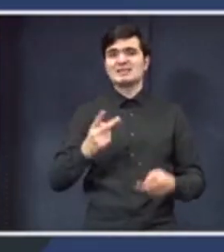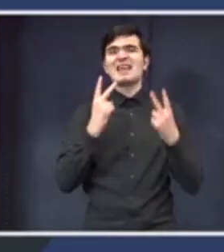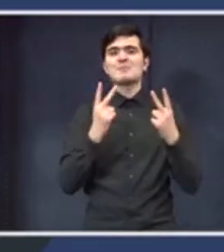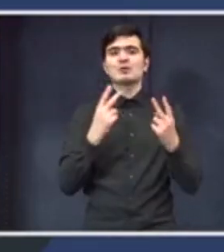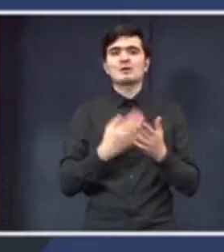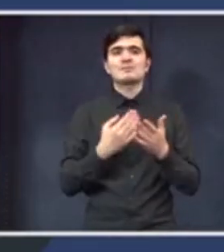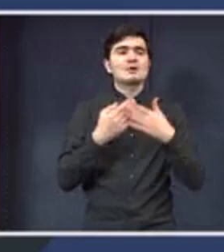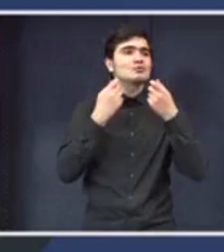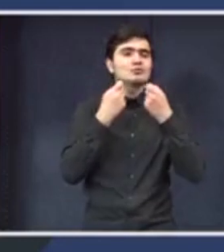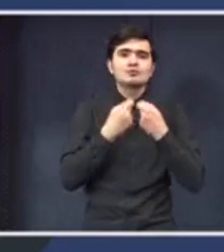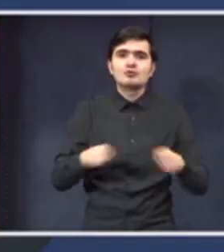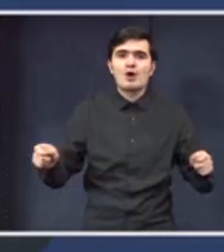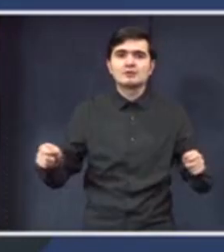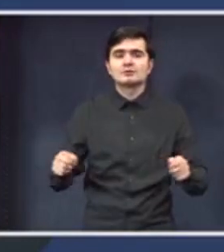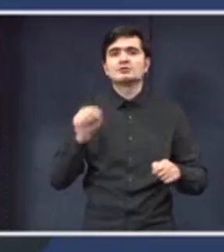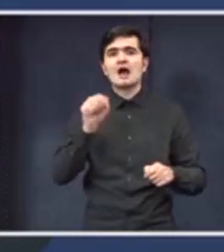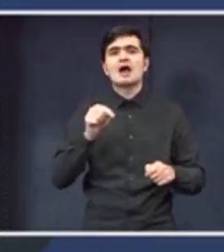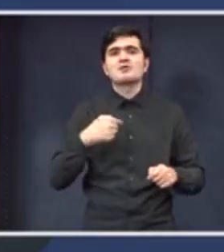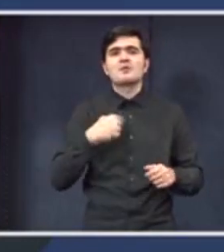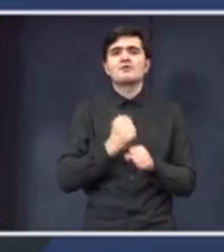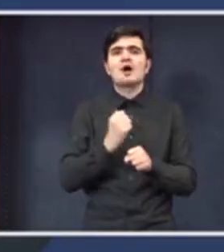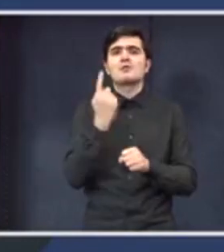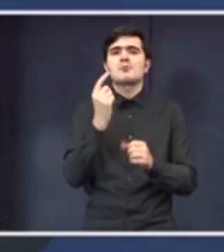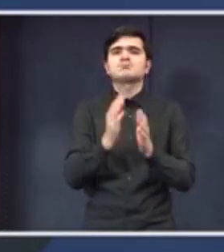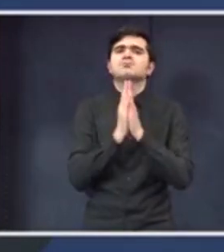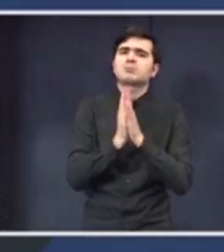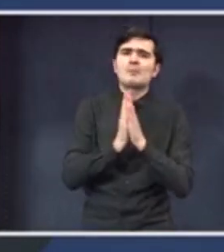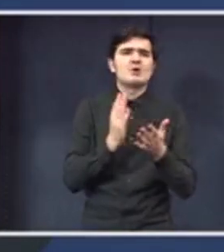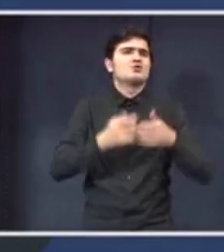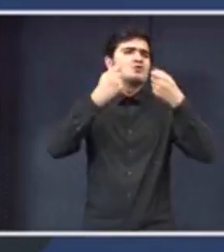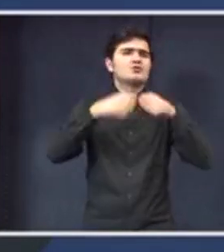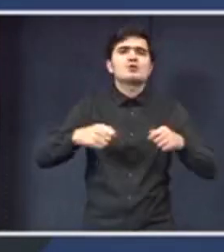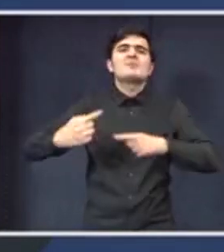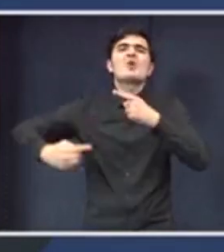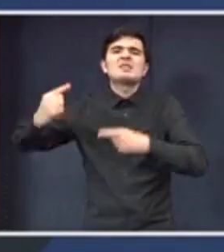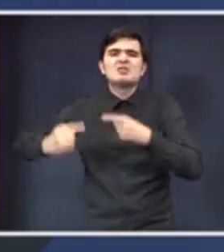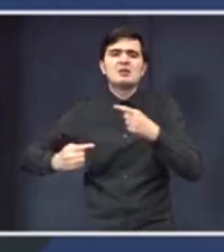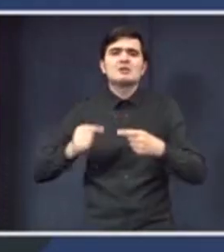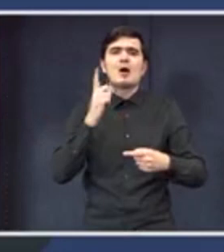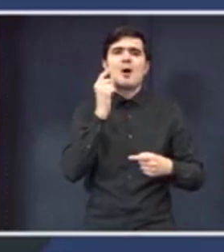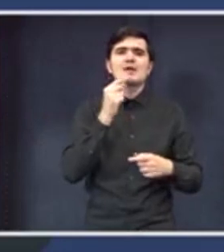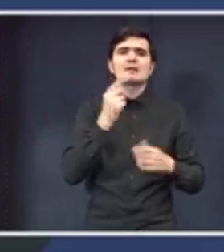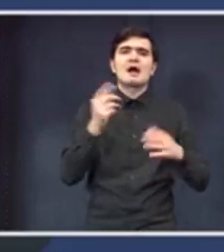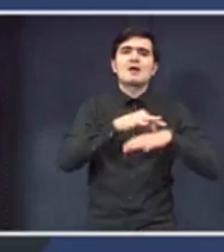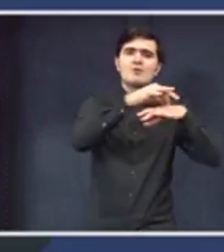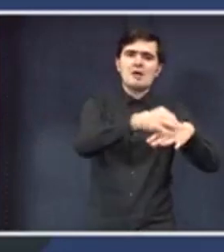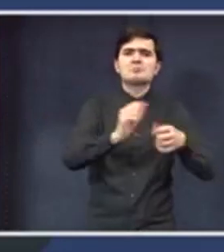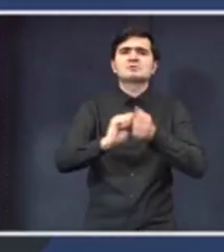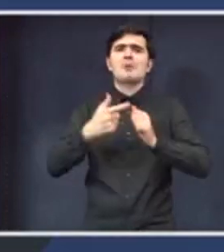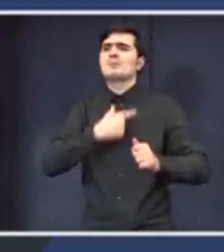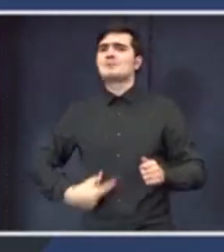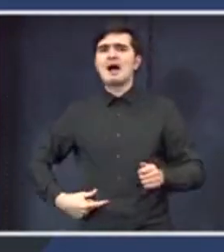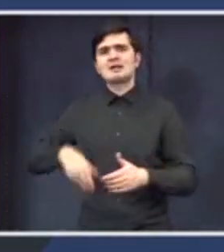aici fac un apel la toți politicienii, la coaliția de guvernare, la primarii aleși,